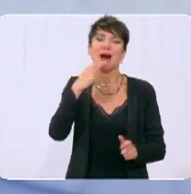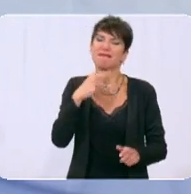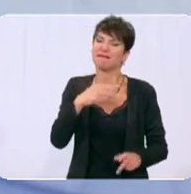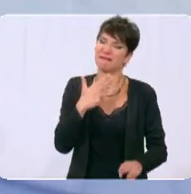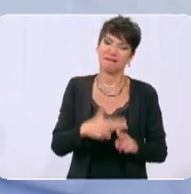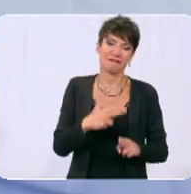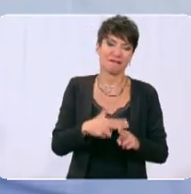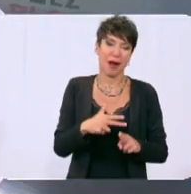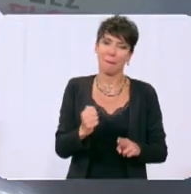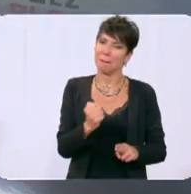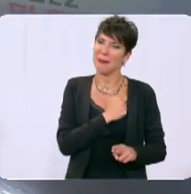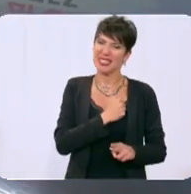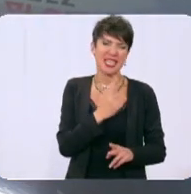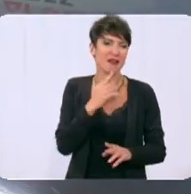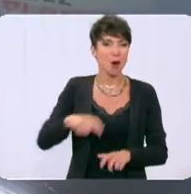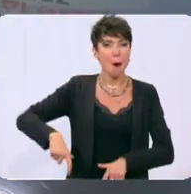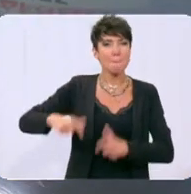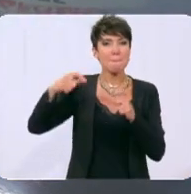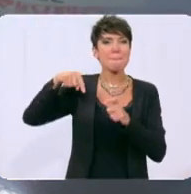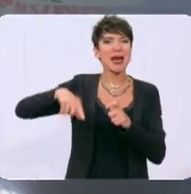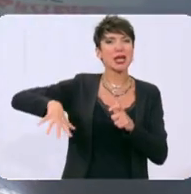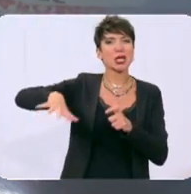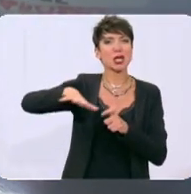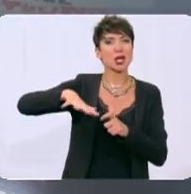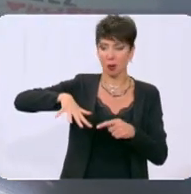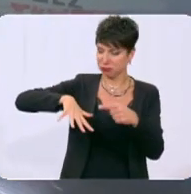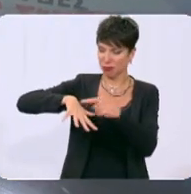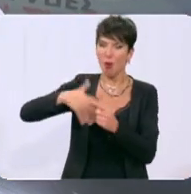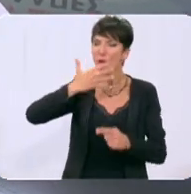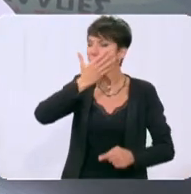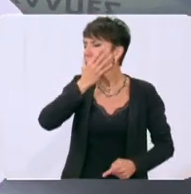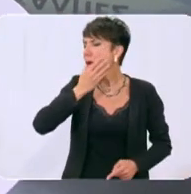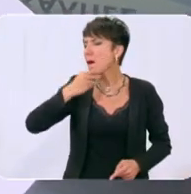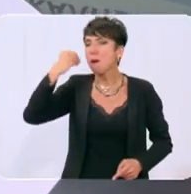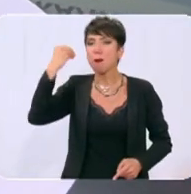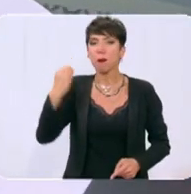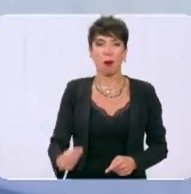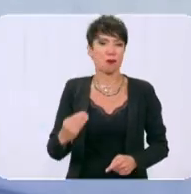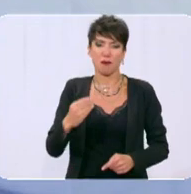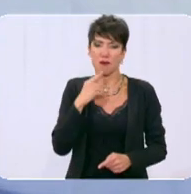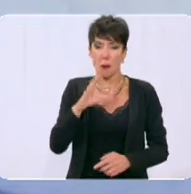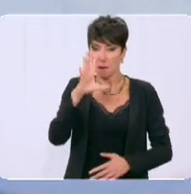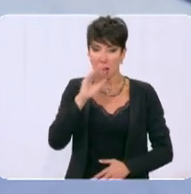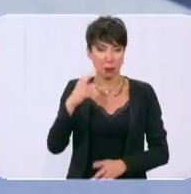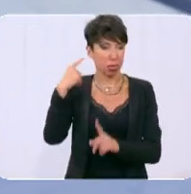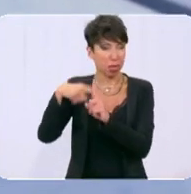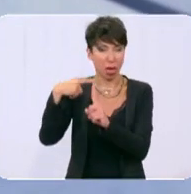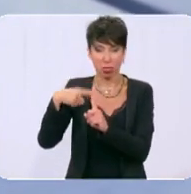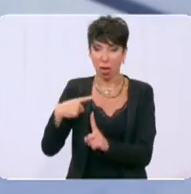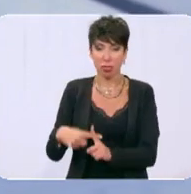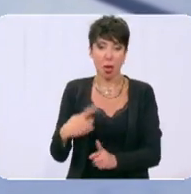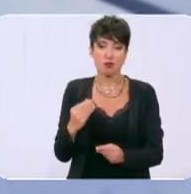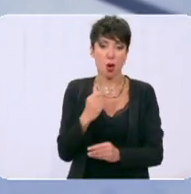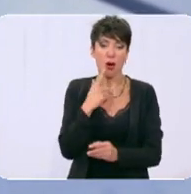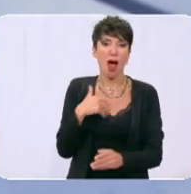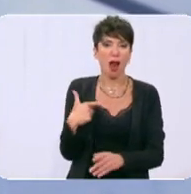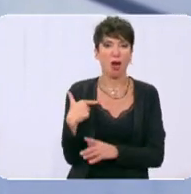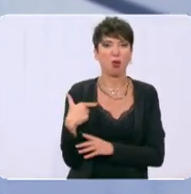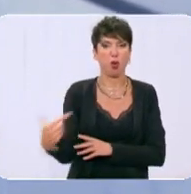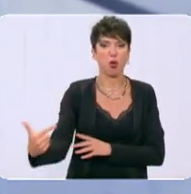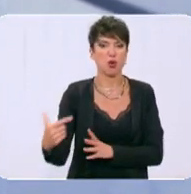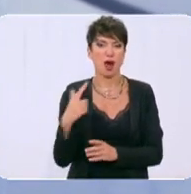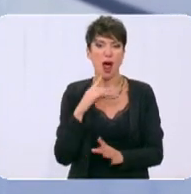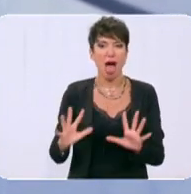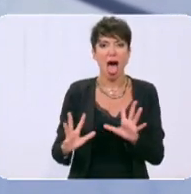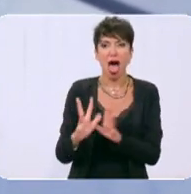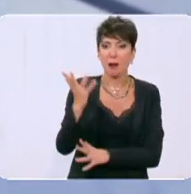αντισύμε χρήσιμο στις Ηλίες, ένας πανέμορφος τόπος, με φοβερά συγκριτικά πλεονεκτήματα, που δυστυχώς όμως έχει μείνει στο περιθώριο της ανάπτυξης και είναι από το, έχει